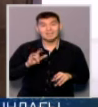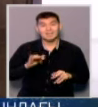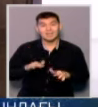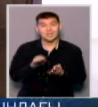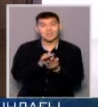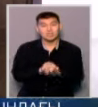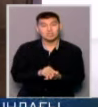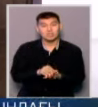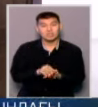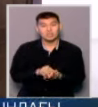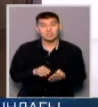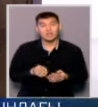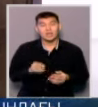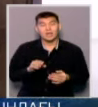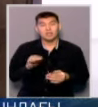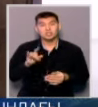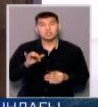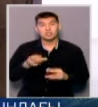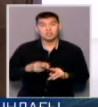эстетизирленген шейтсайда